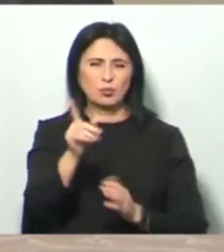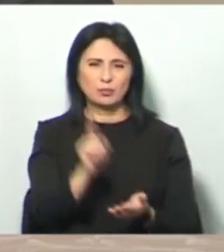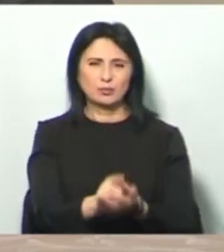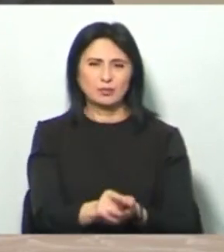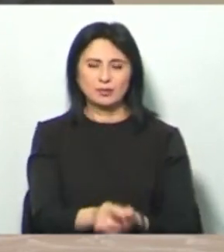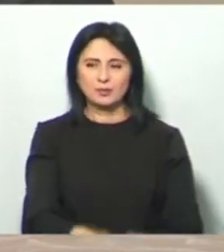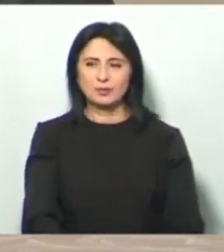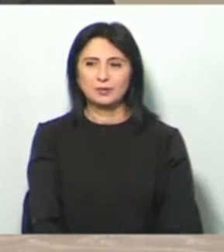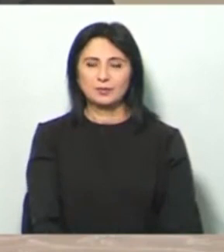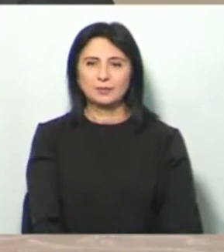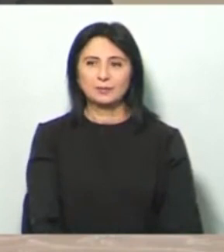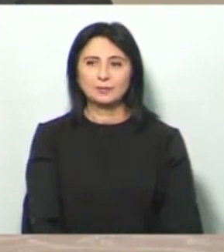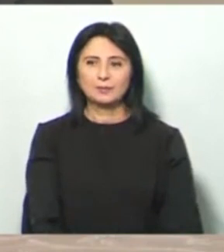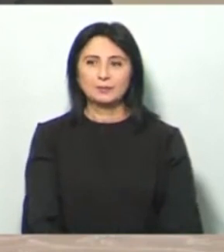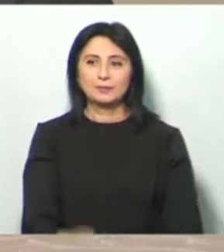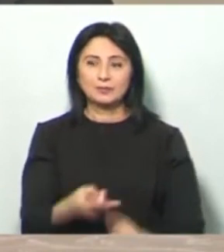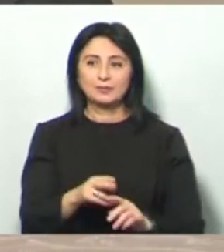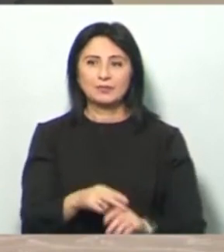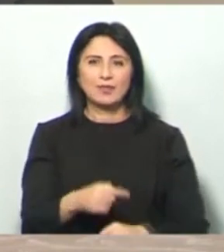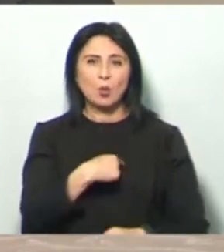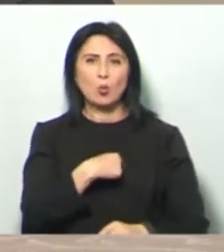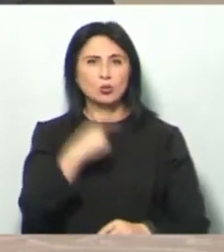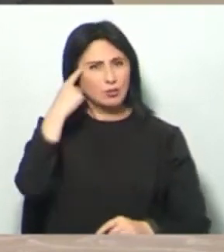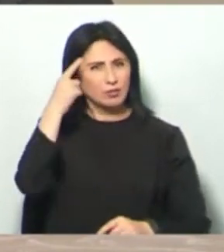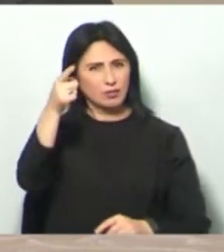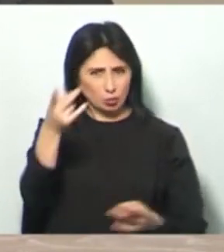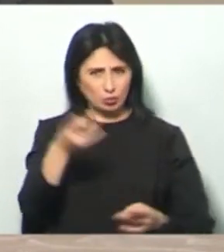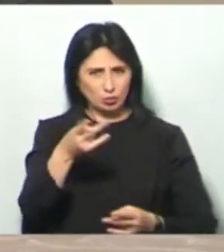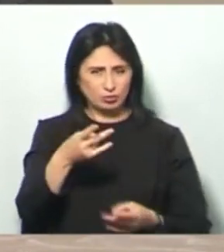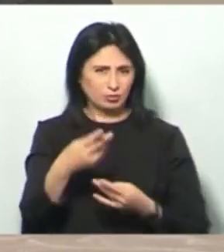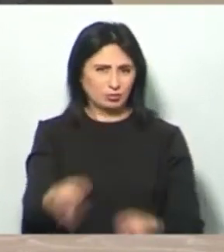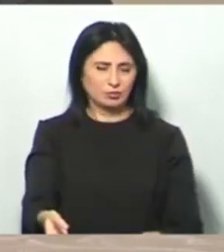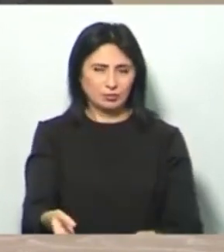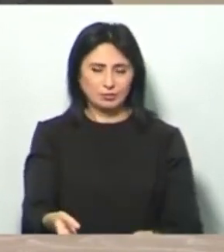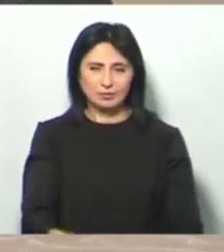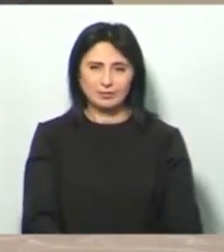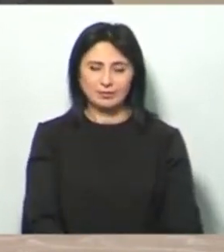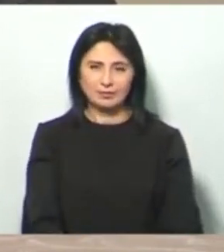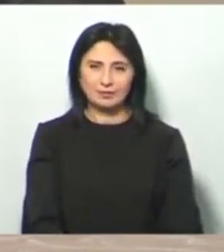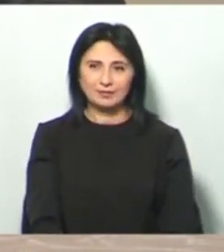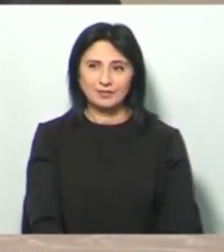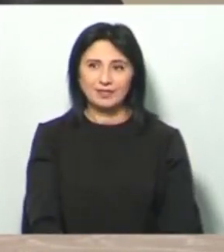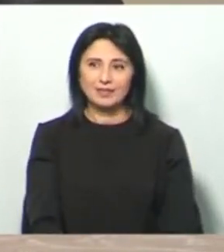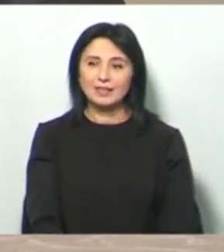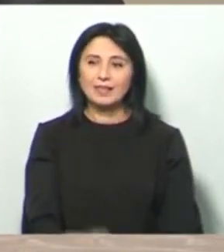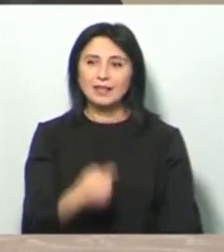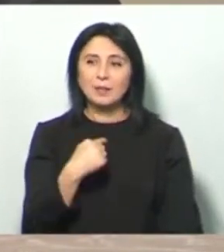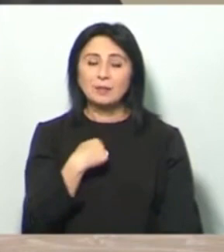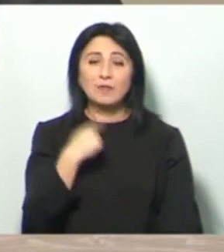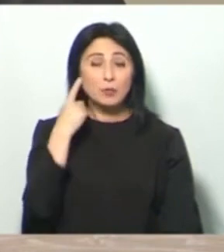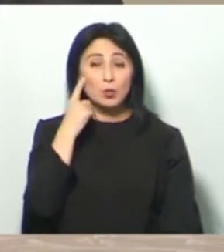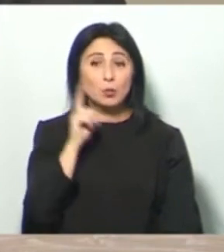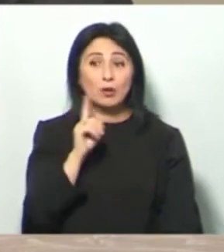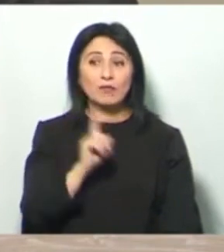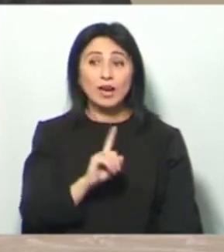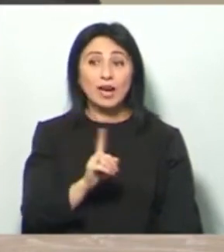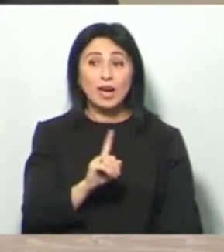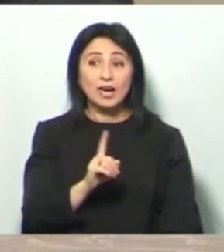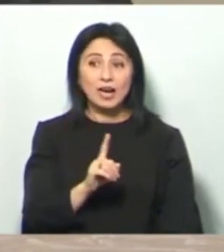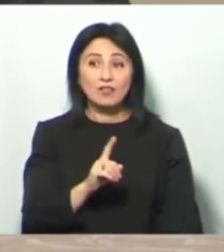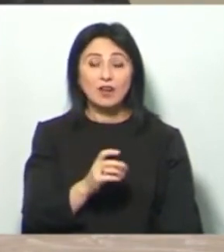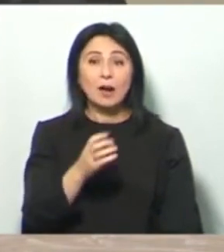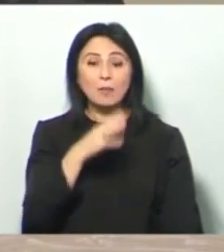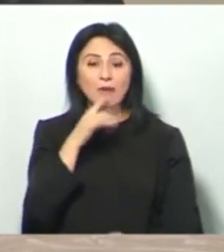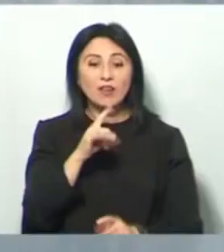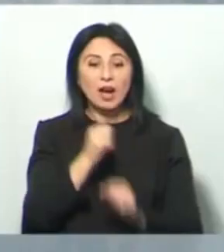და ის გულში არ გულთან არ ნამიიდა. მე ფიქრობ, რომ რაც ხაჭიდეო,